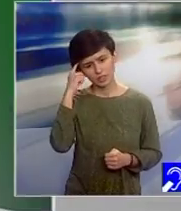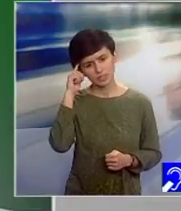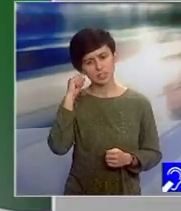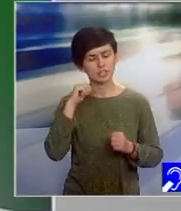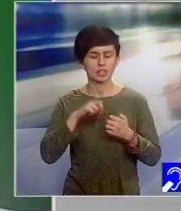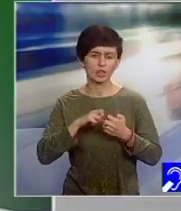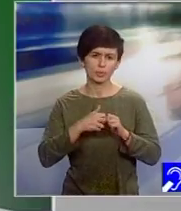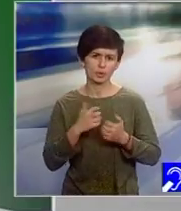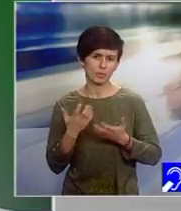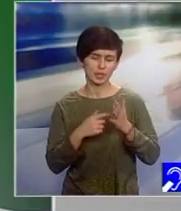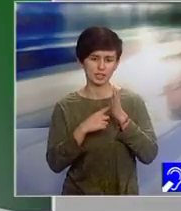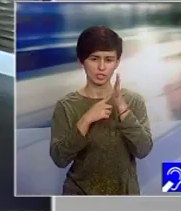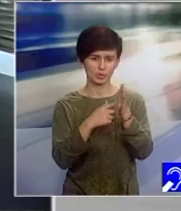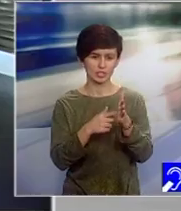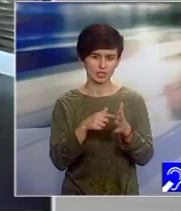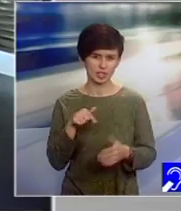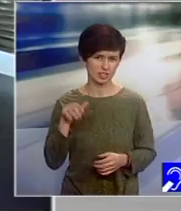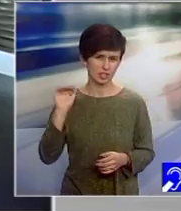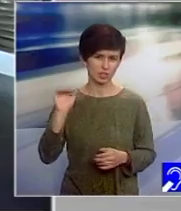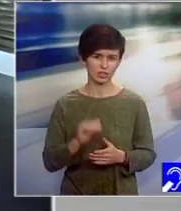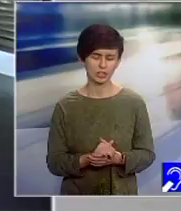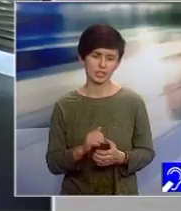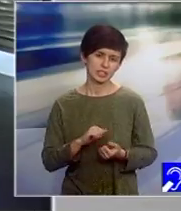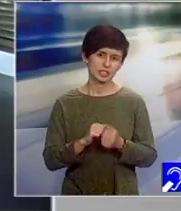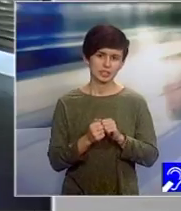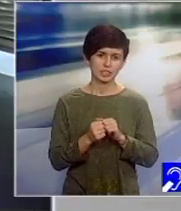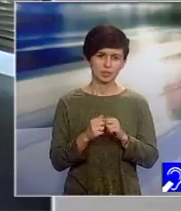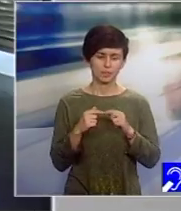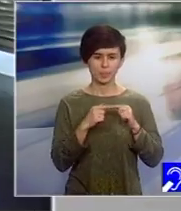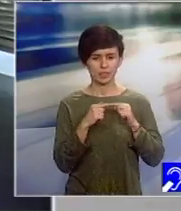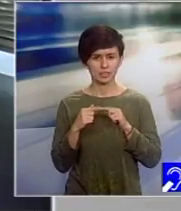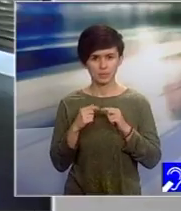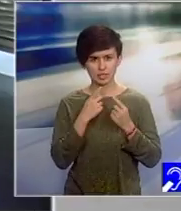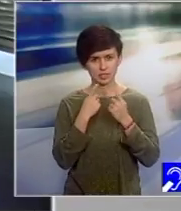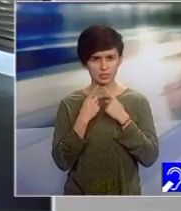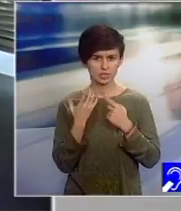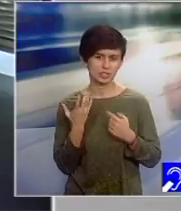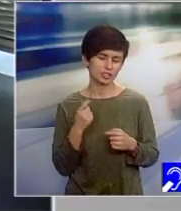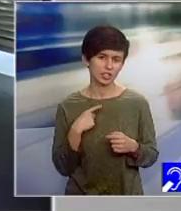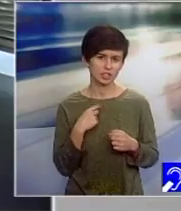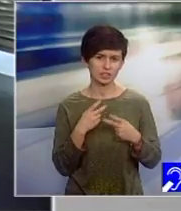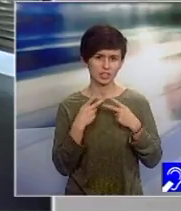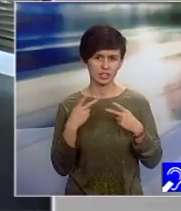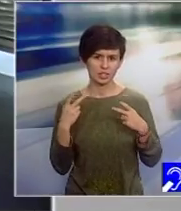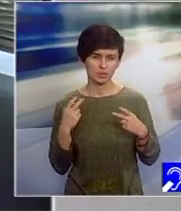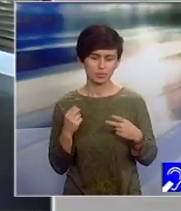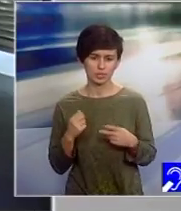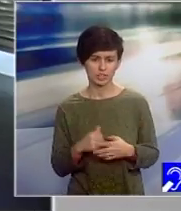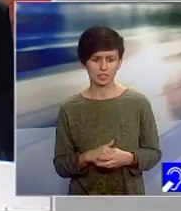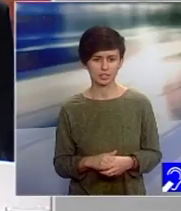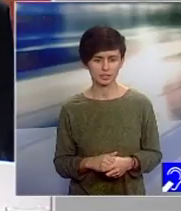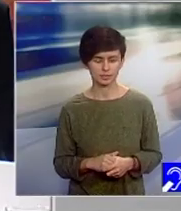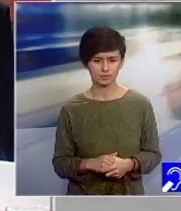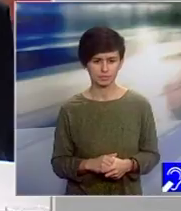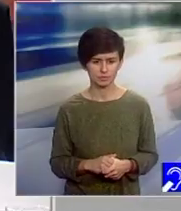ridicați acolo deja sau deja, deocamdată dezbate, stați în grup, discutați ce ar fi important, ce problemă ar fi importantă să o ridicați acolo. Mi-au